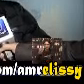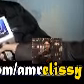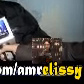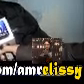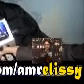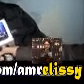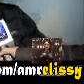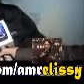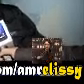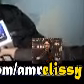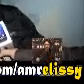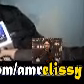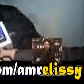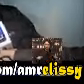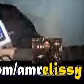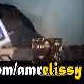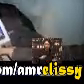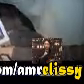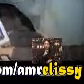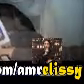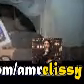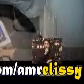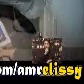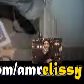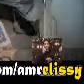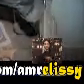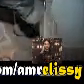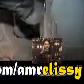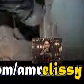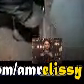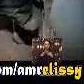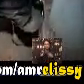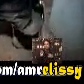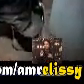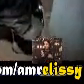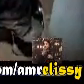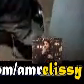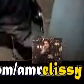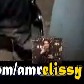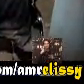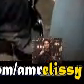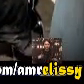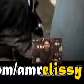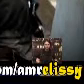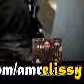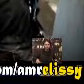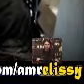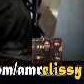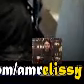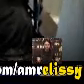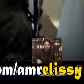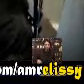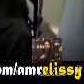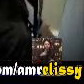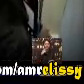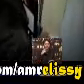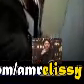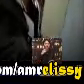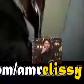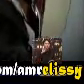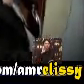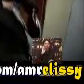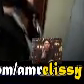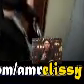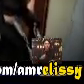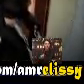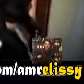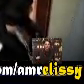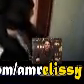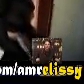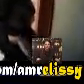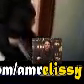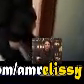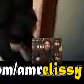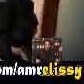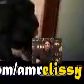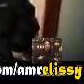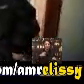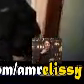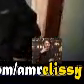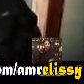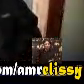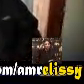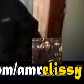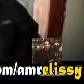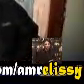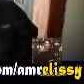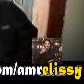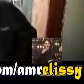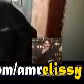يعني، وبشكر هذا البرنامج ان هو لبي طلبي وراح وجابوا له الكرسي ان شاء الله. وانتوا زي ما انتوا شايفين